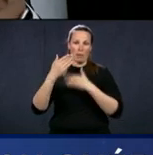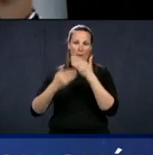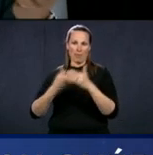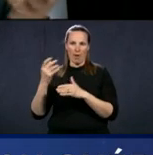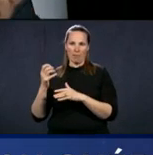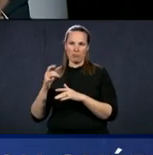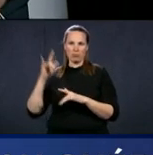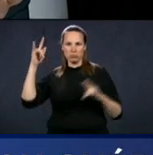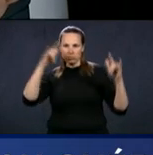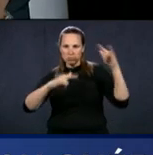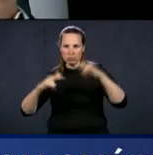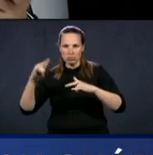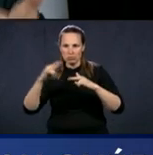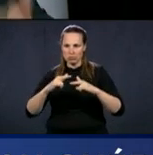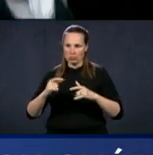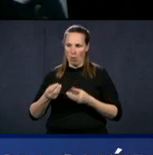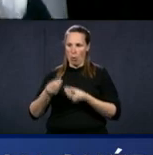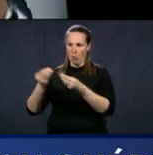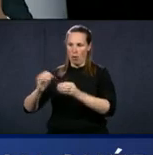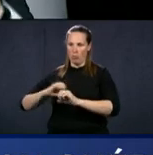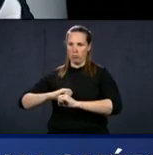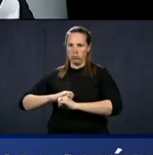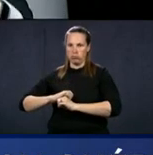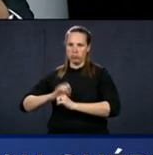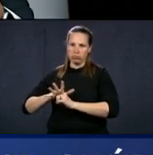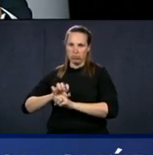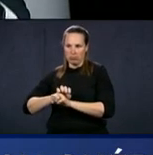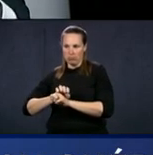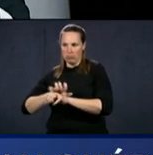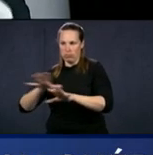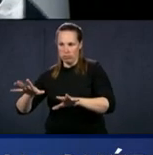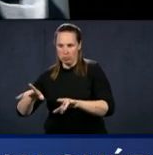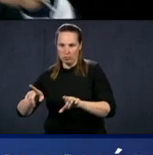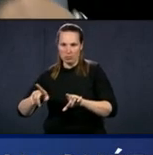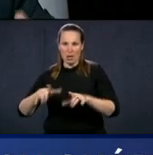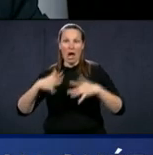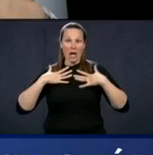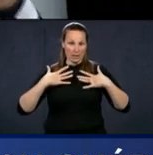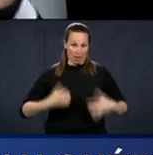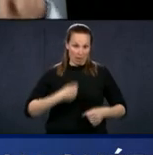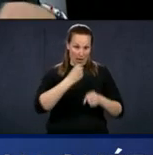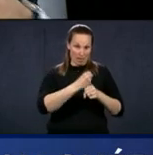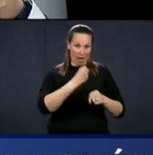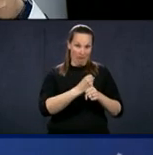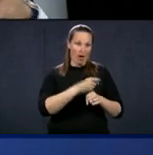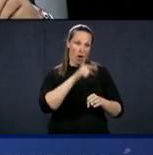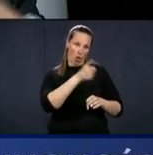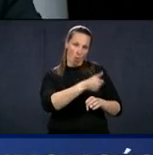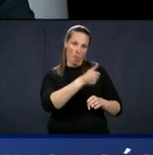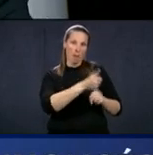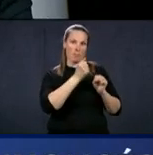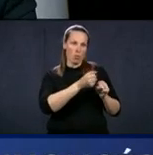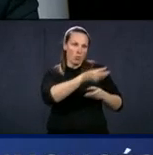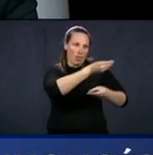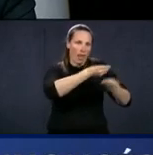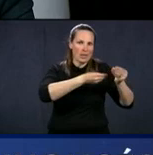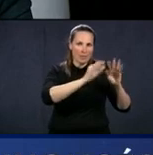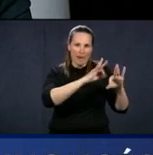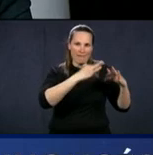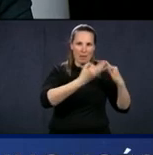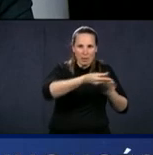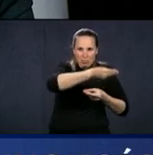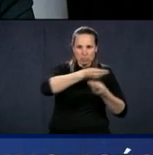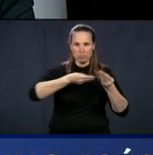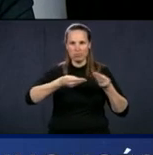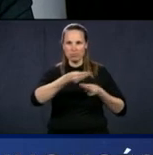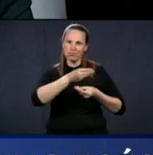endroits, des éclosions dans certains milieux. Travailleurs de la santé, maintenant, peuvent infecter leur propre famille. Fait que c'est ce qui amène